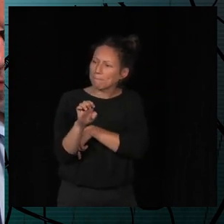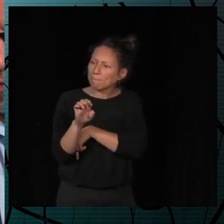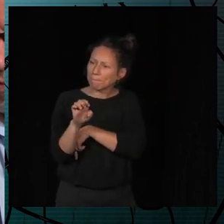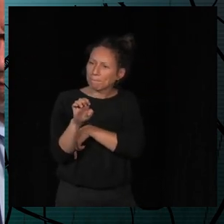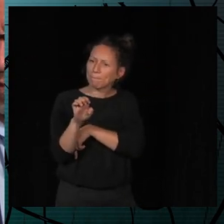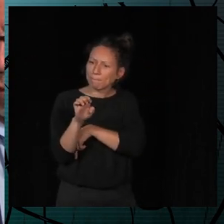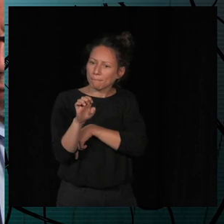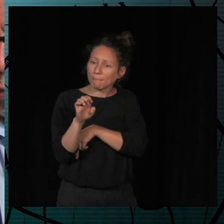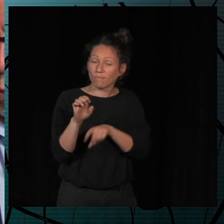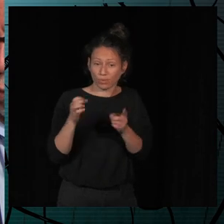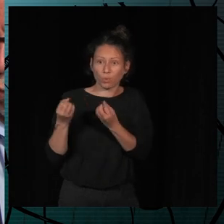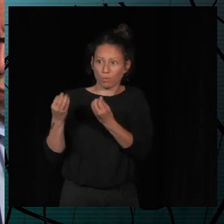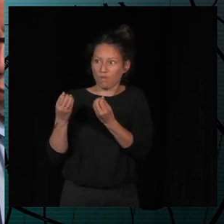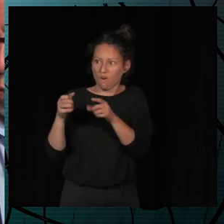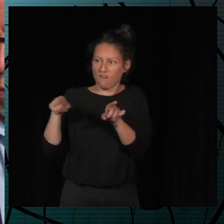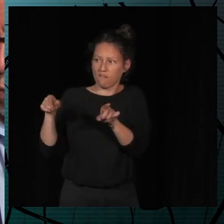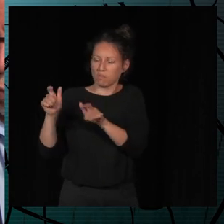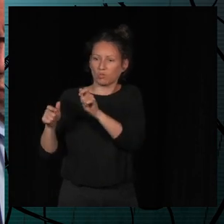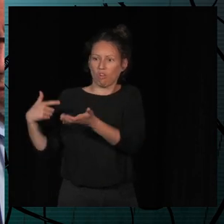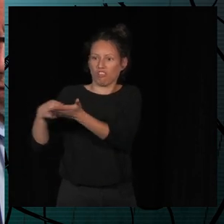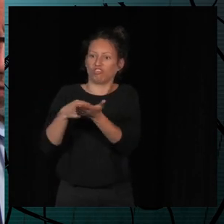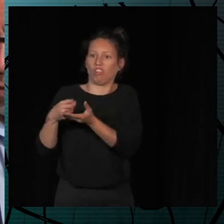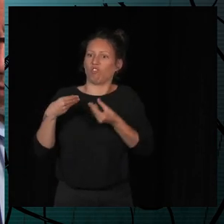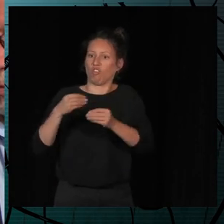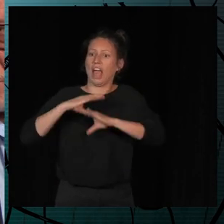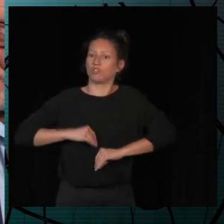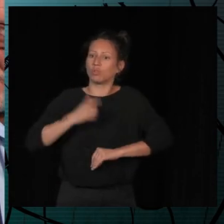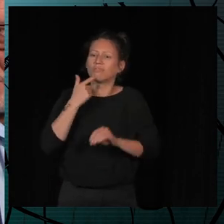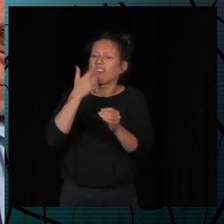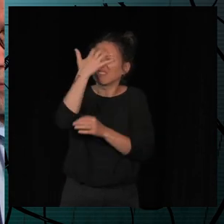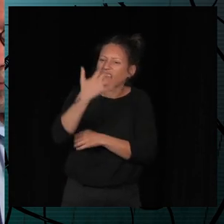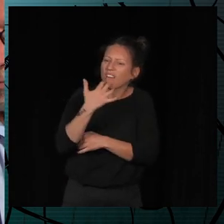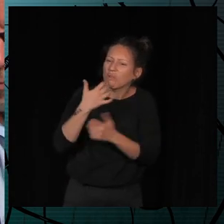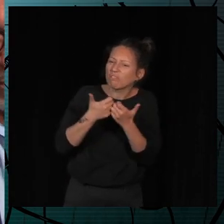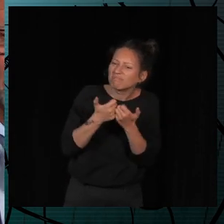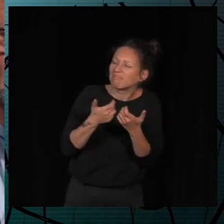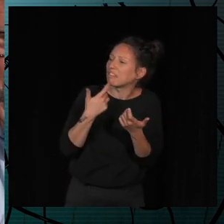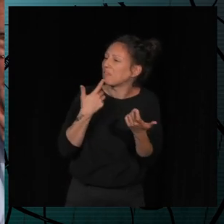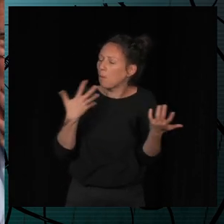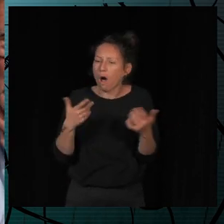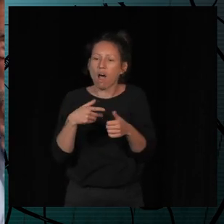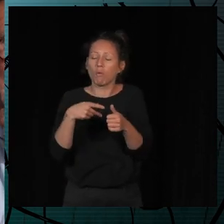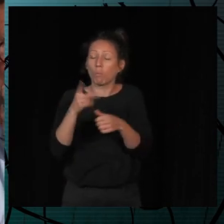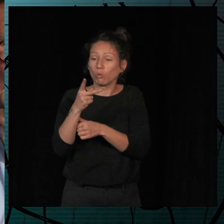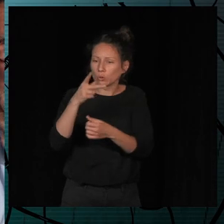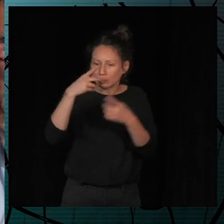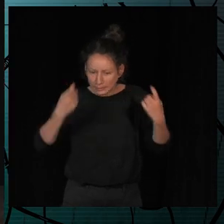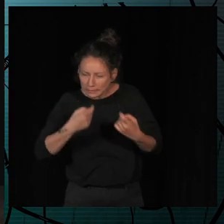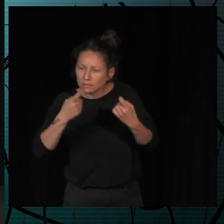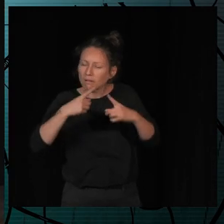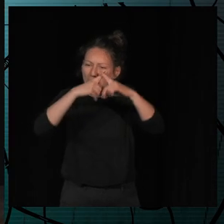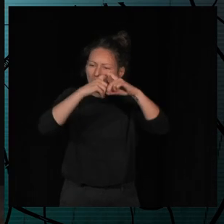les rassure et donc c'est des jeux où on va faire du cal mental on va mémoriser on va faire ce qu'on appelle l'effet Stroupe je sais pas si vous